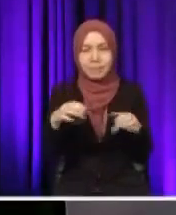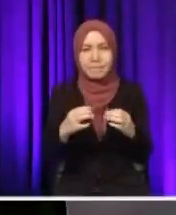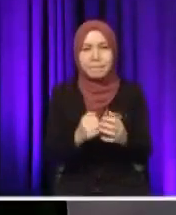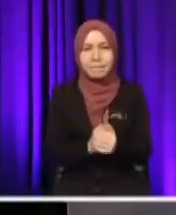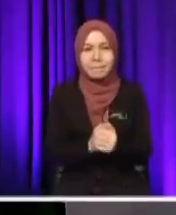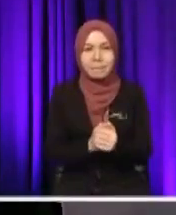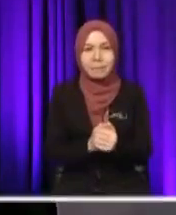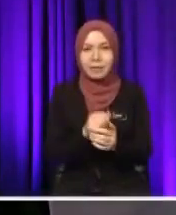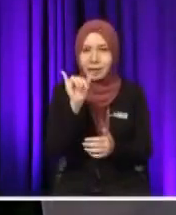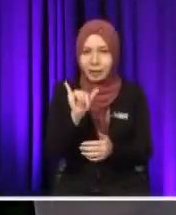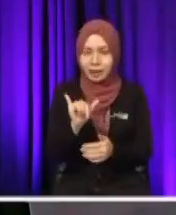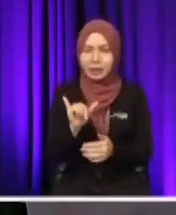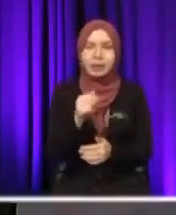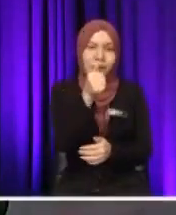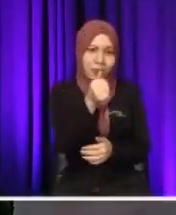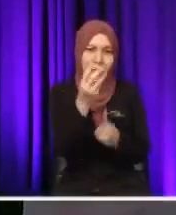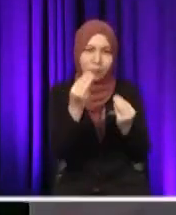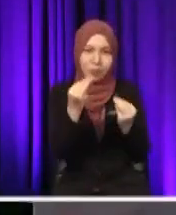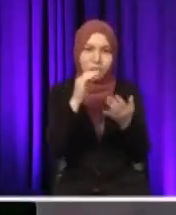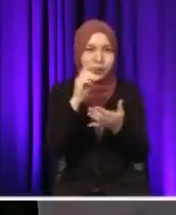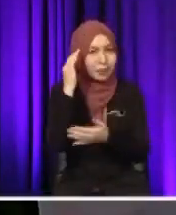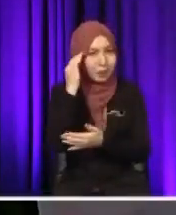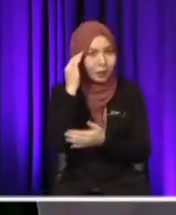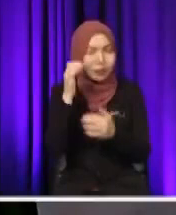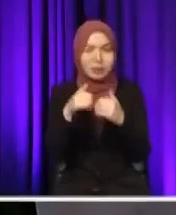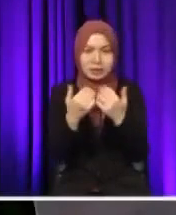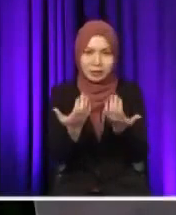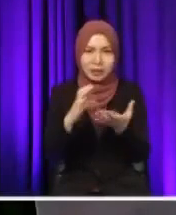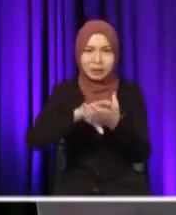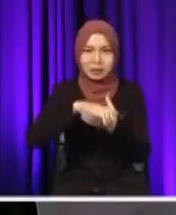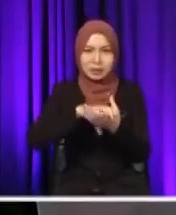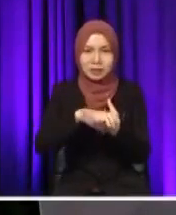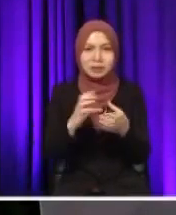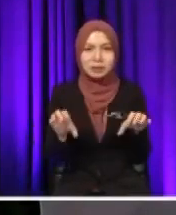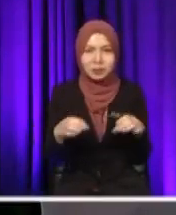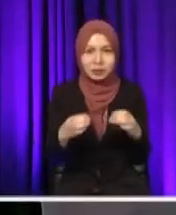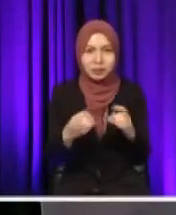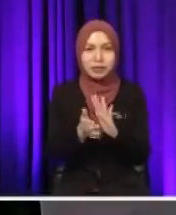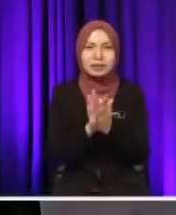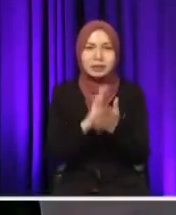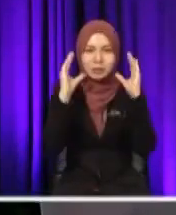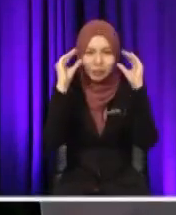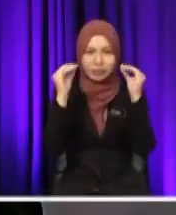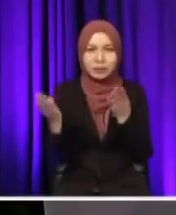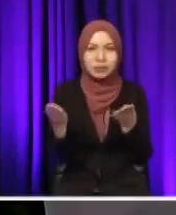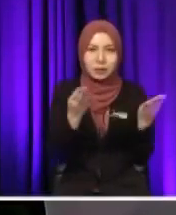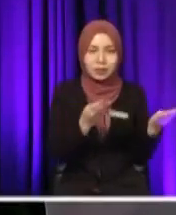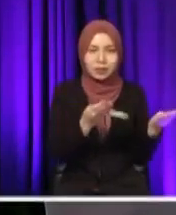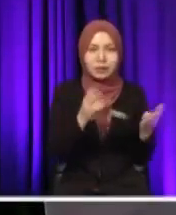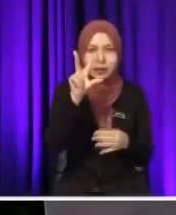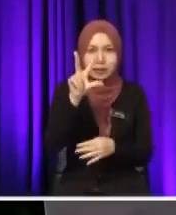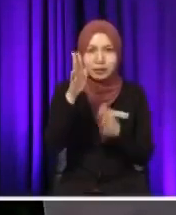tadi. Betul. Chris nak tahu bagaimana sabun dibuat. Okey. So hari ni cikgu bawa 3 orang murid untuk